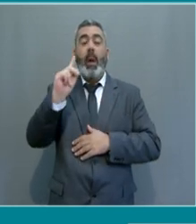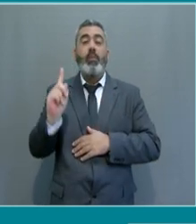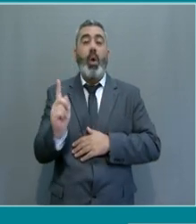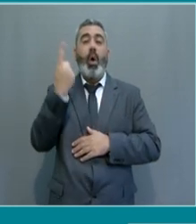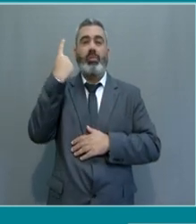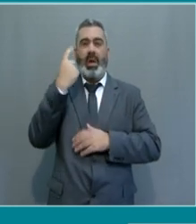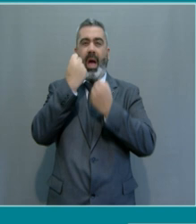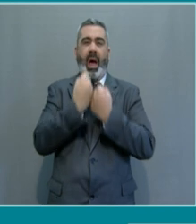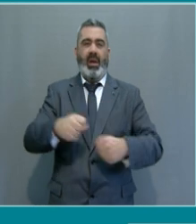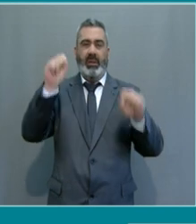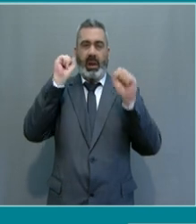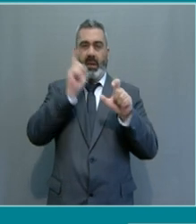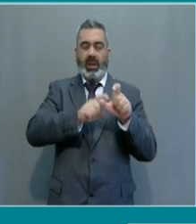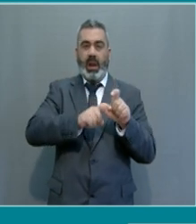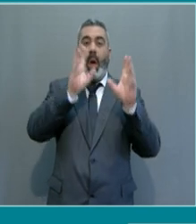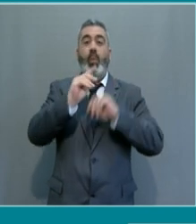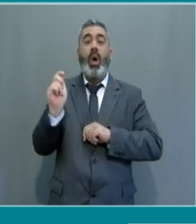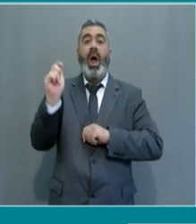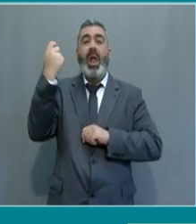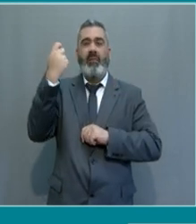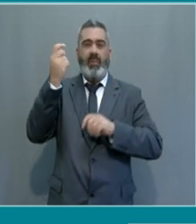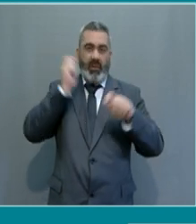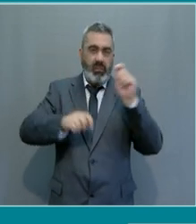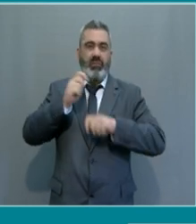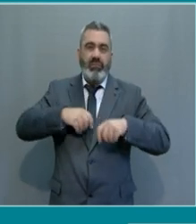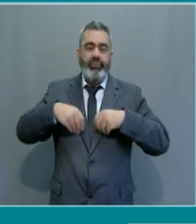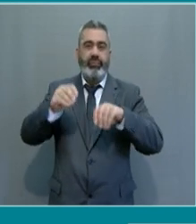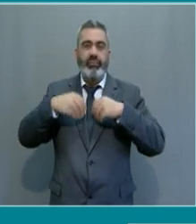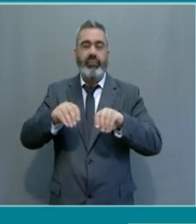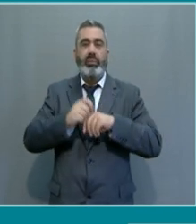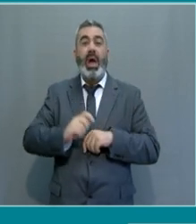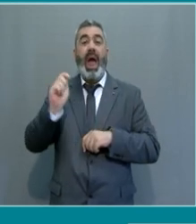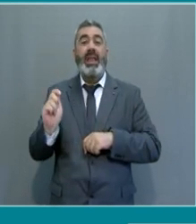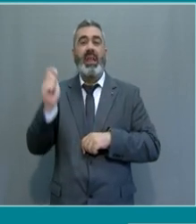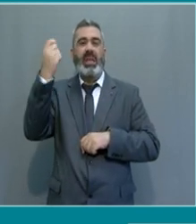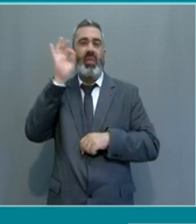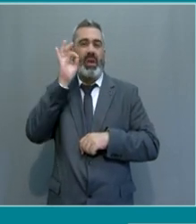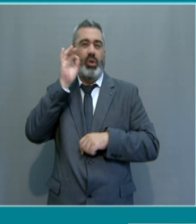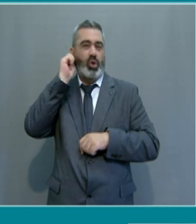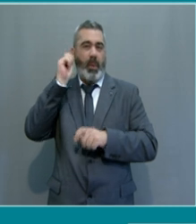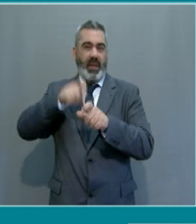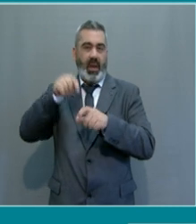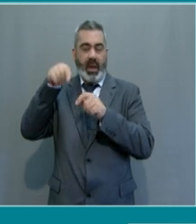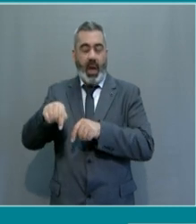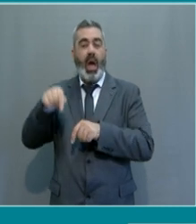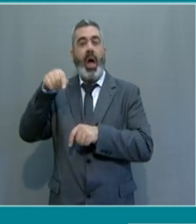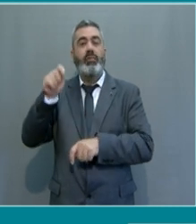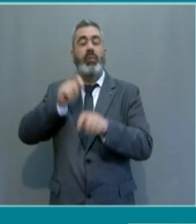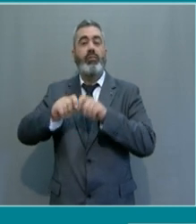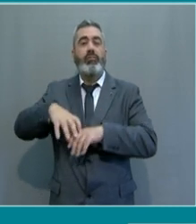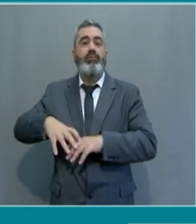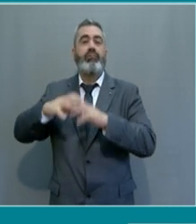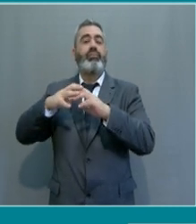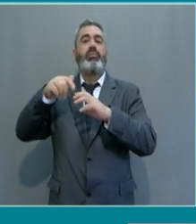εταιρεία παραγωγής ηλεκτρικής ενέργειας στην Ελλάδα. Με την Ενεργειακή Θεσσαλονίκη, η οποία έγινε σαν